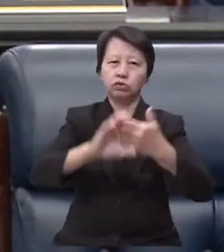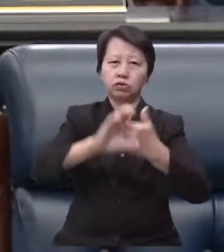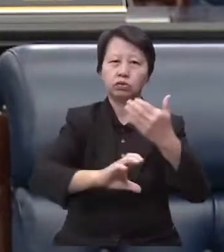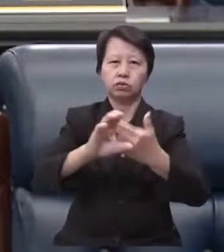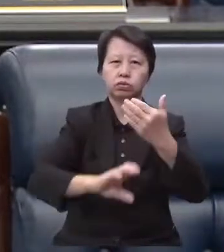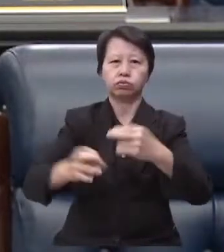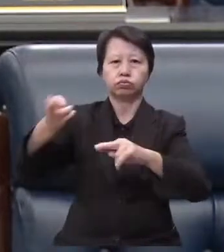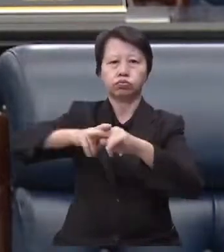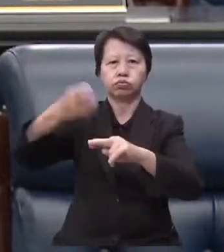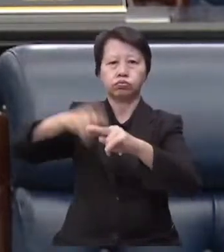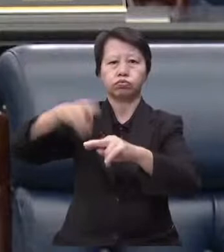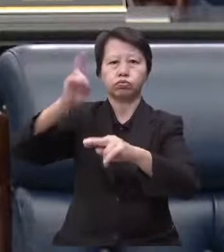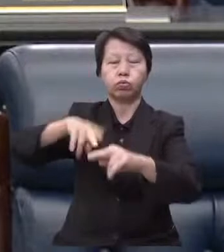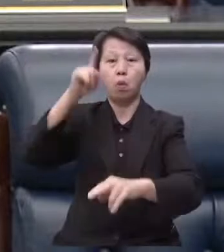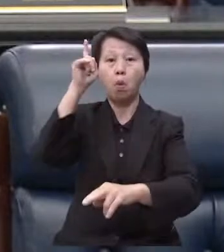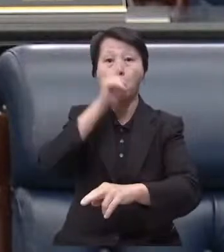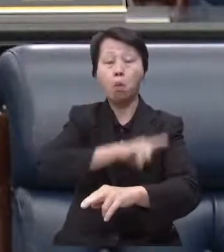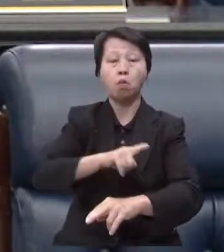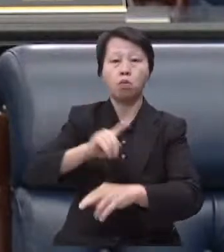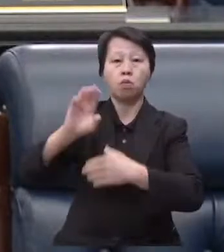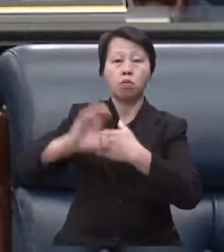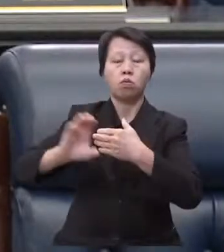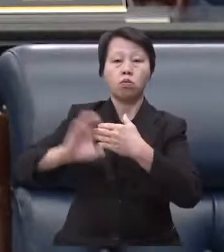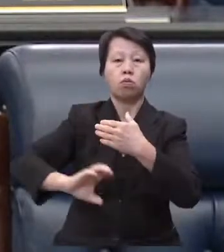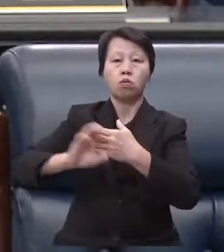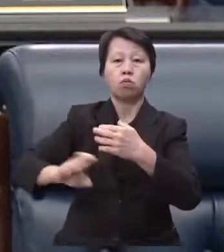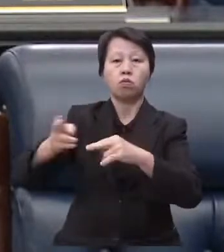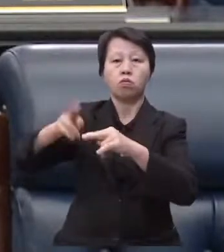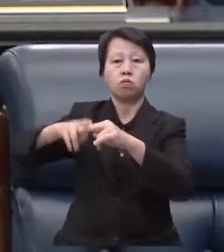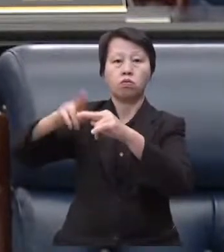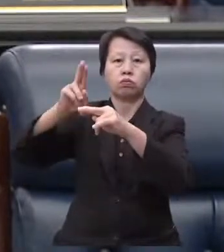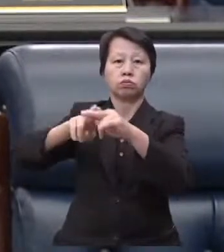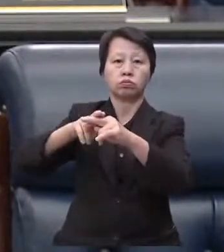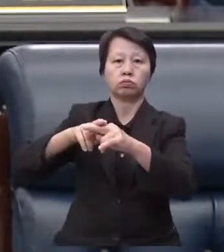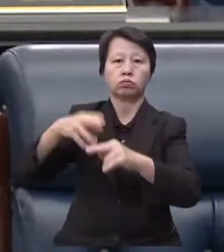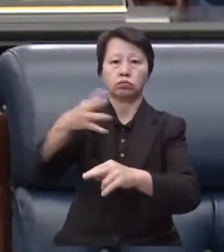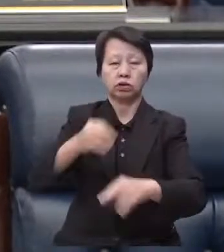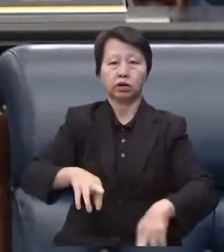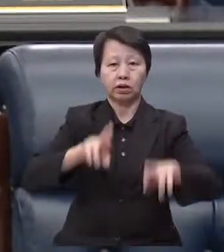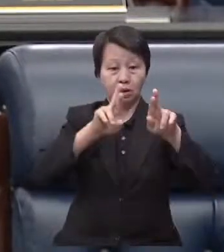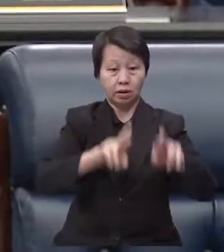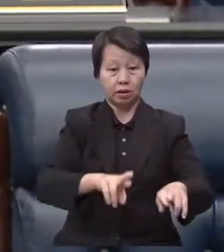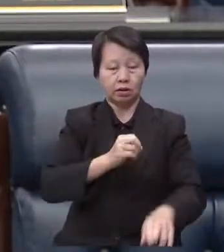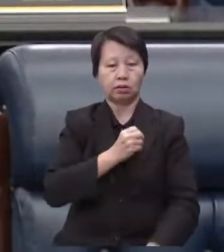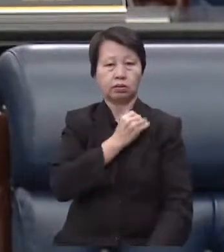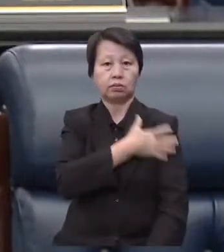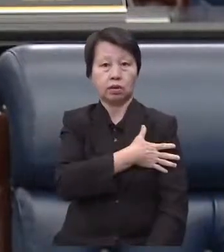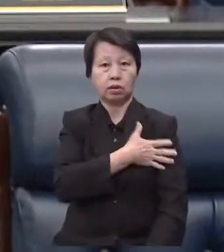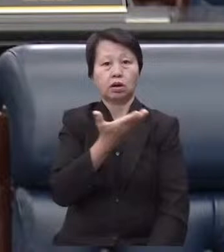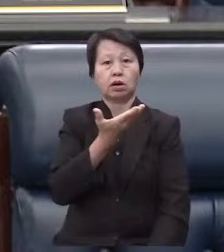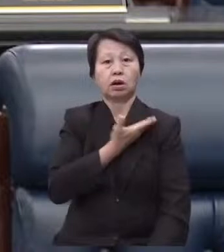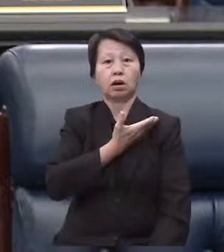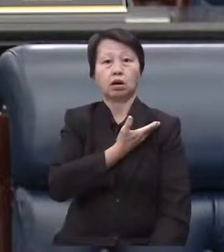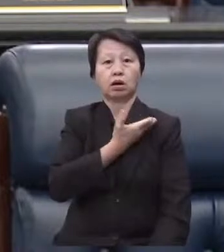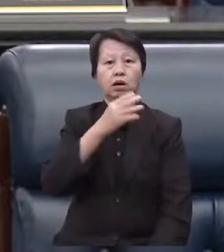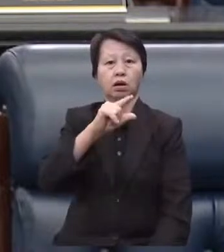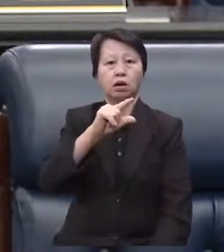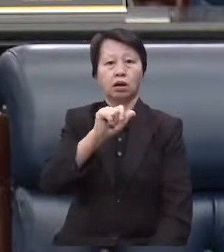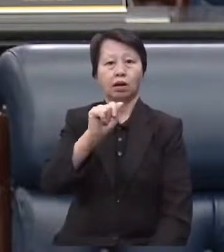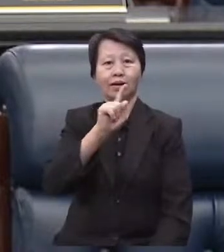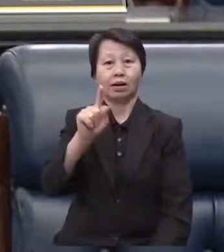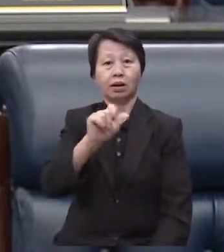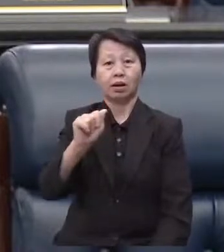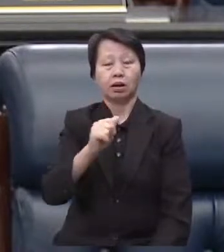terus meningkat mendadak. Bukan itu sahaja, rakyat Palestin di Gaza kini terpaksa